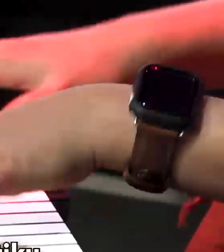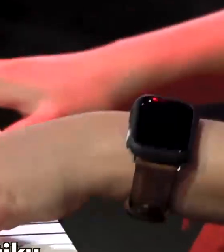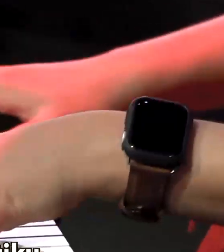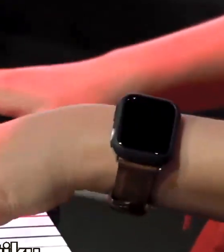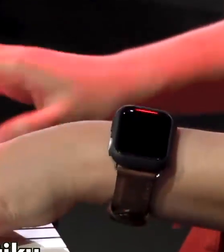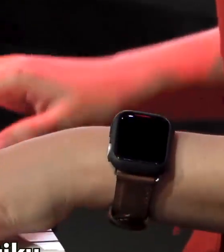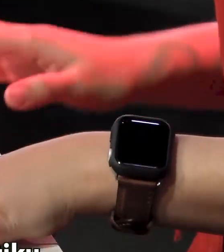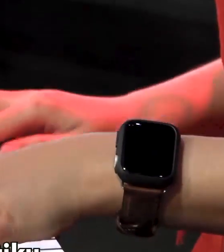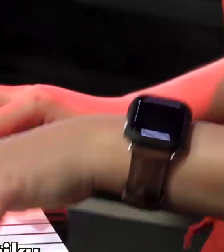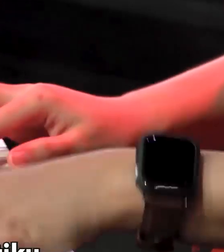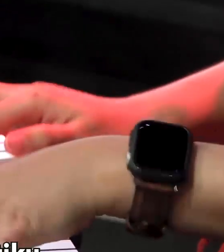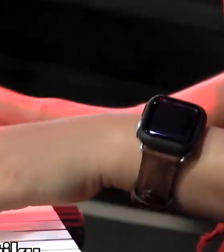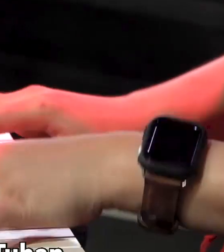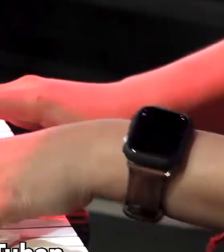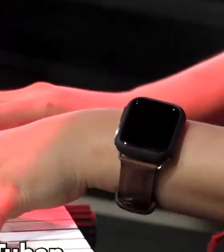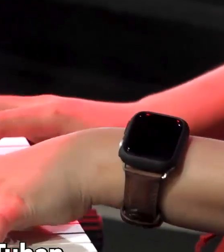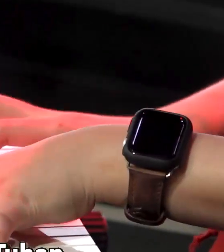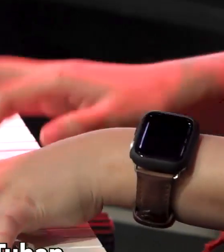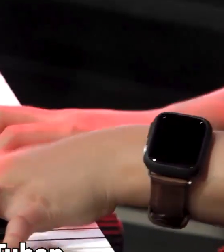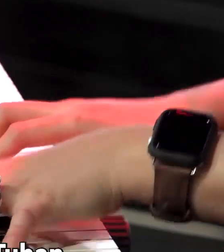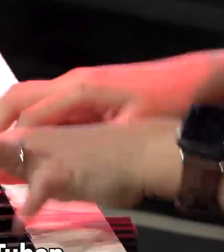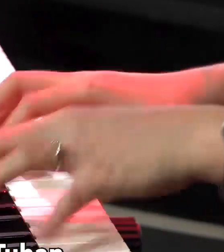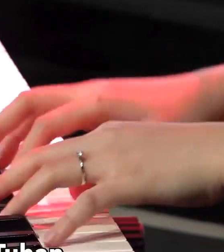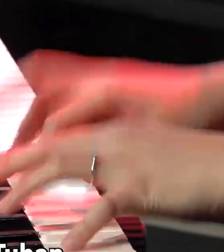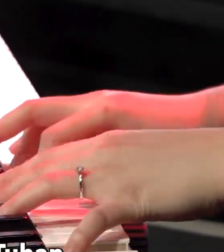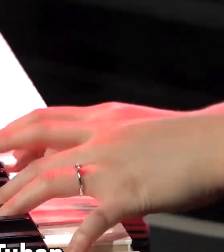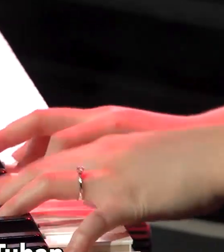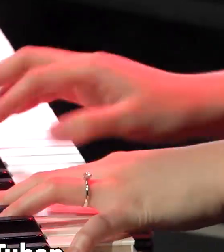selalu di hatiku.